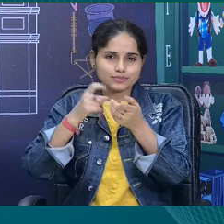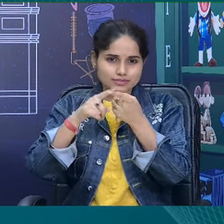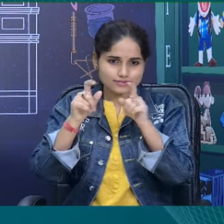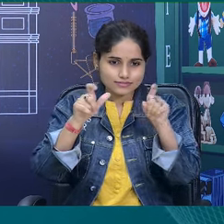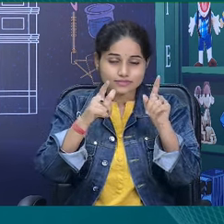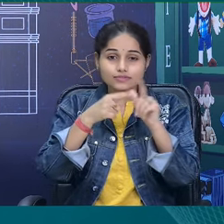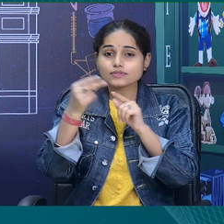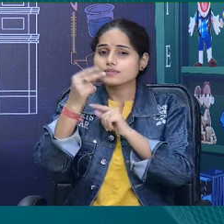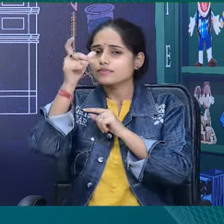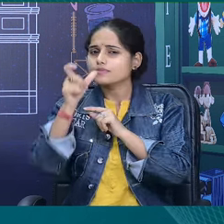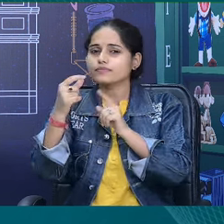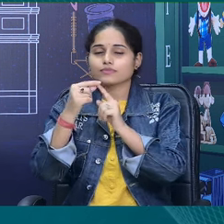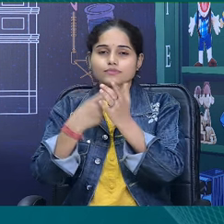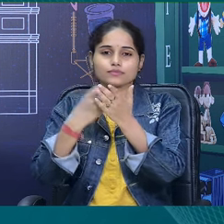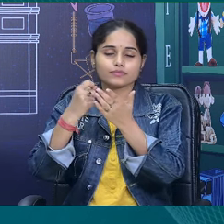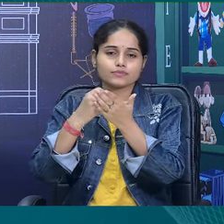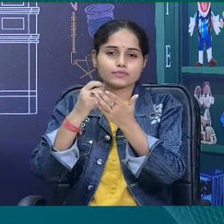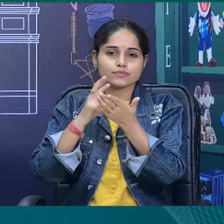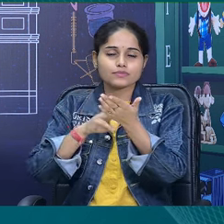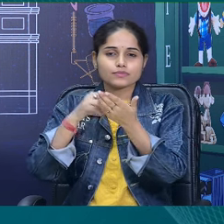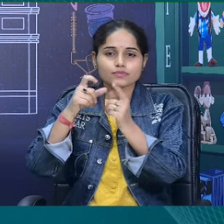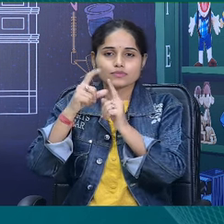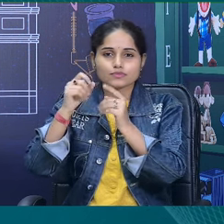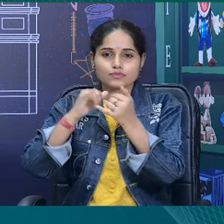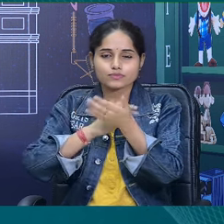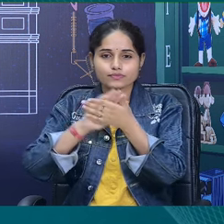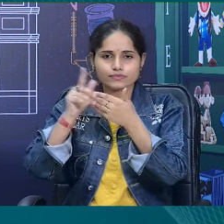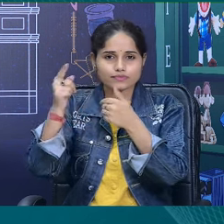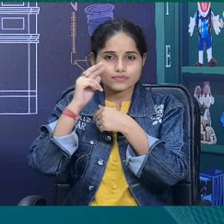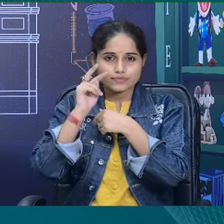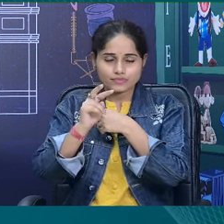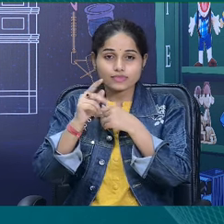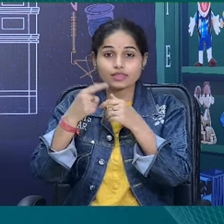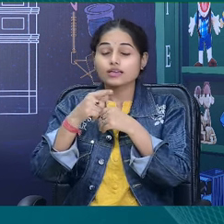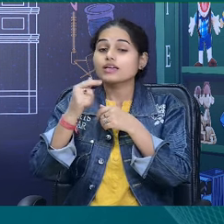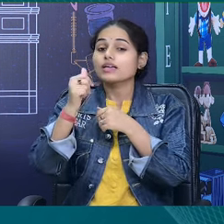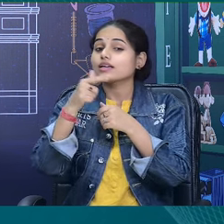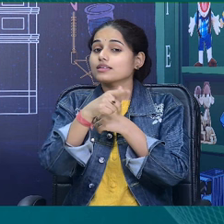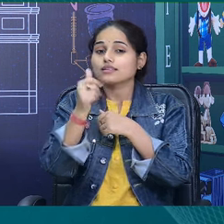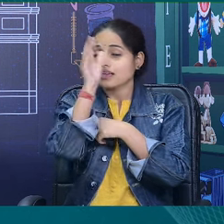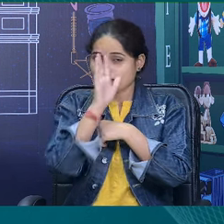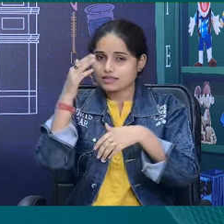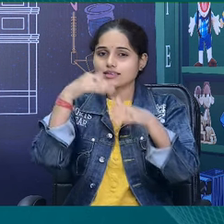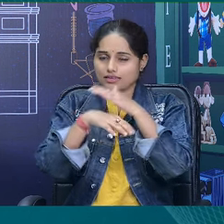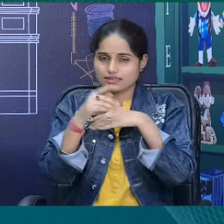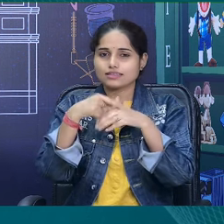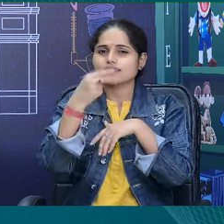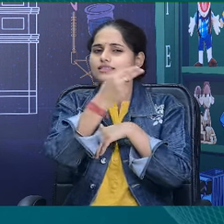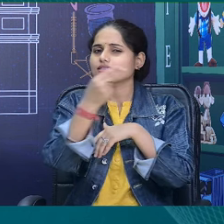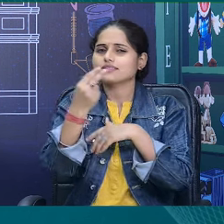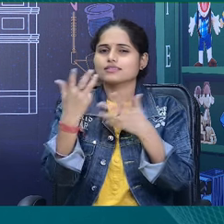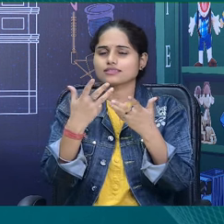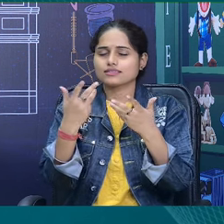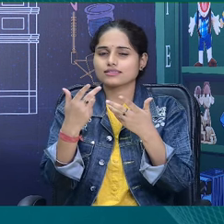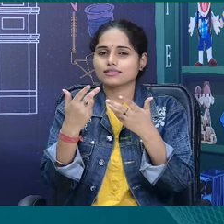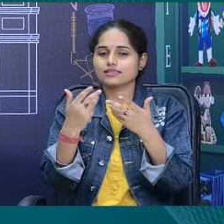है एंड इट इज आई थिंक सिचुएटेड इन वन ऑफ द आर्ट गैलरी इन इंडिया एंड द नेम ऑफ दिस अ